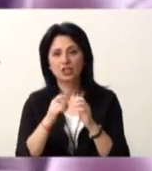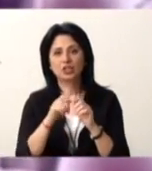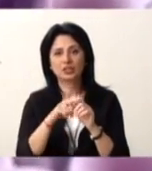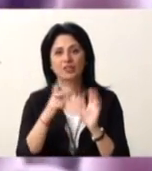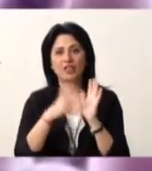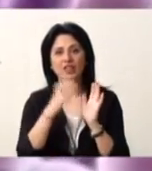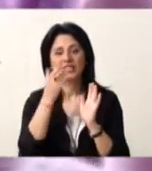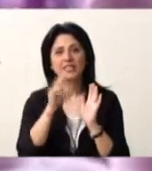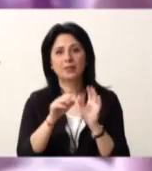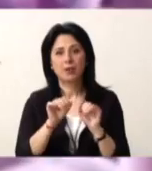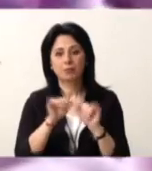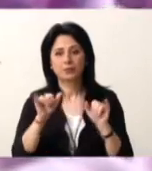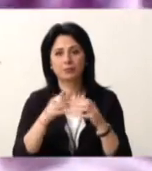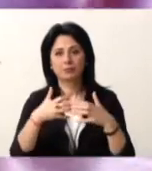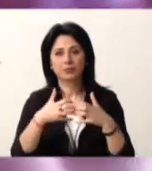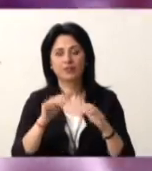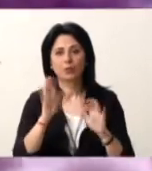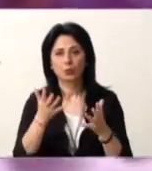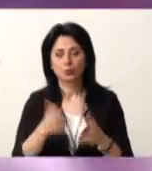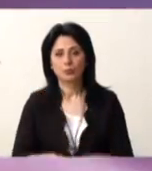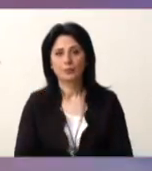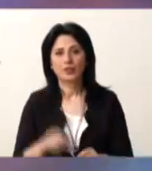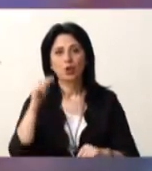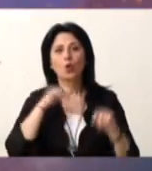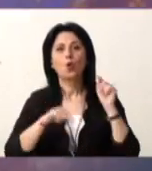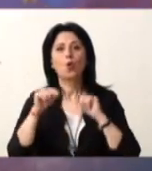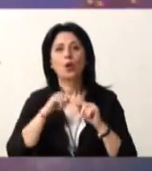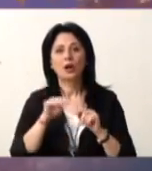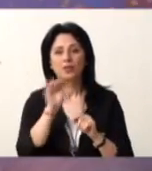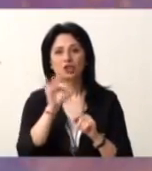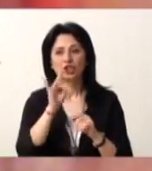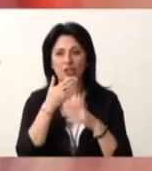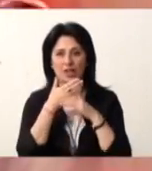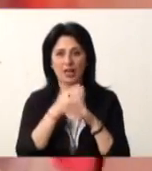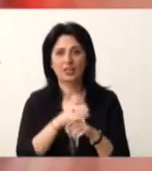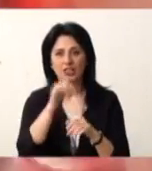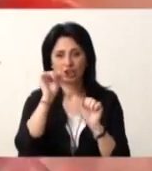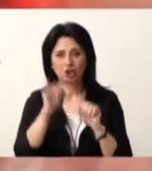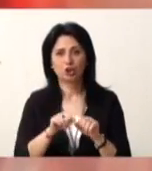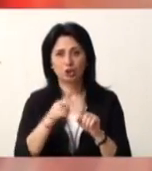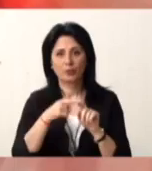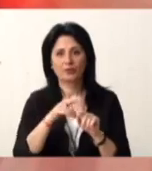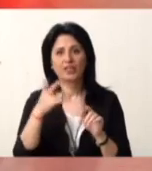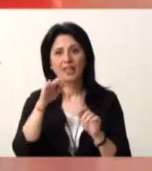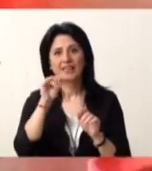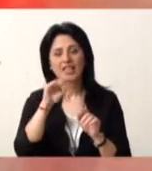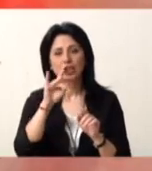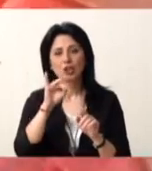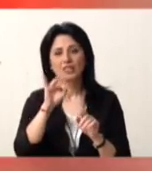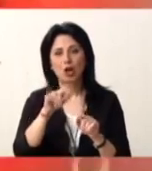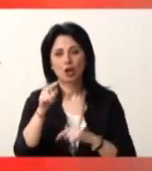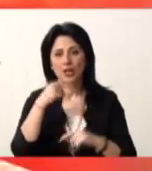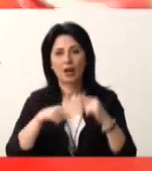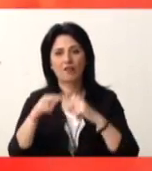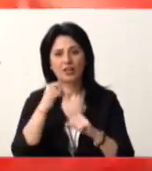8 სანტიმეტრიანი მატების შემთხვევაში. ორგანიზმში ცხიმის გადანაწილება შეუძლია ესტროგენსა და ტესტოსტერონზე